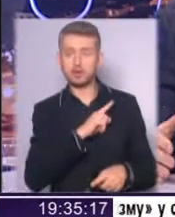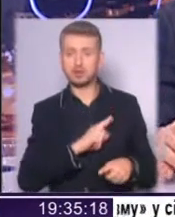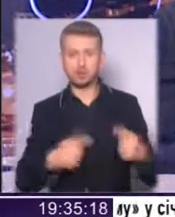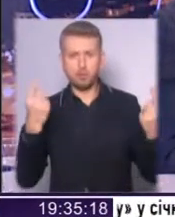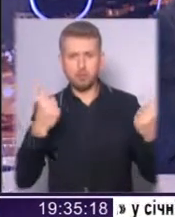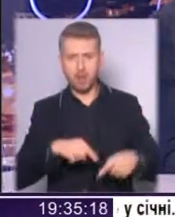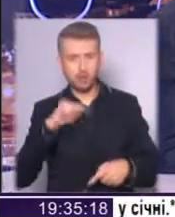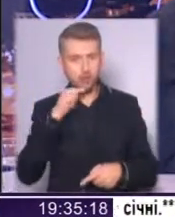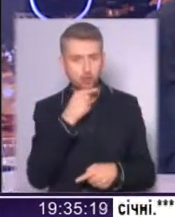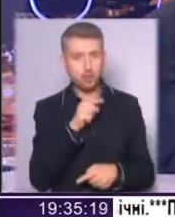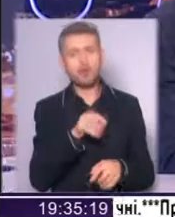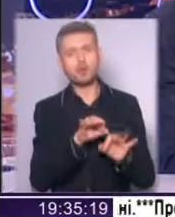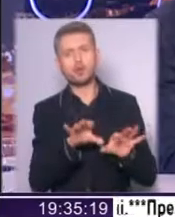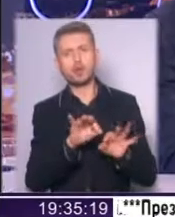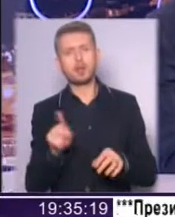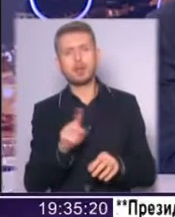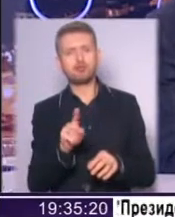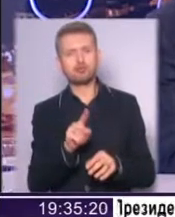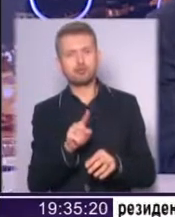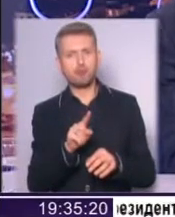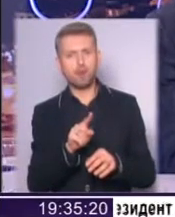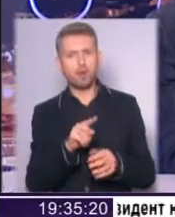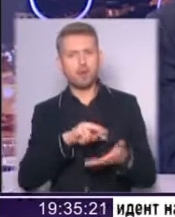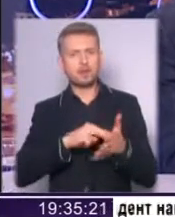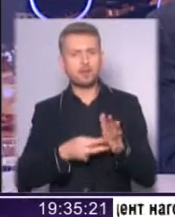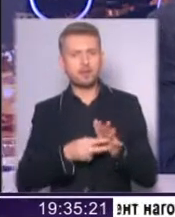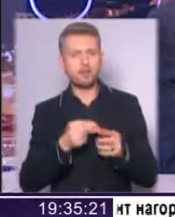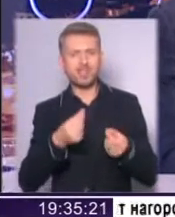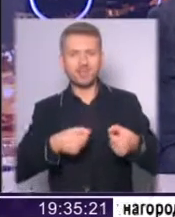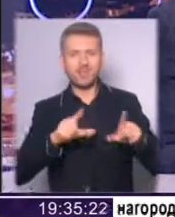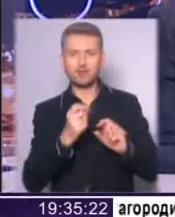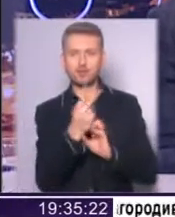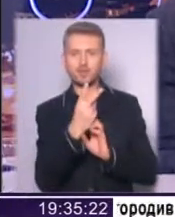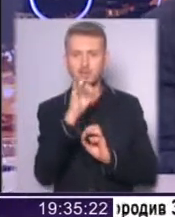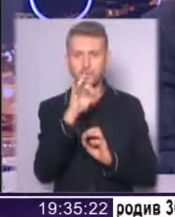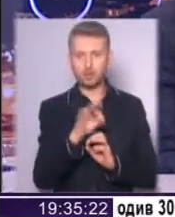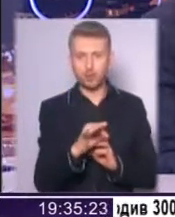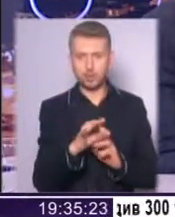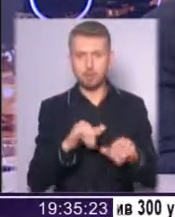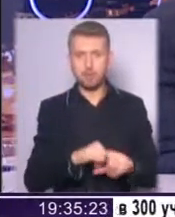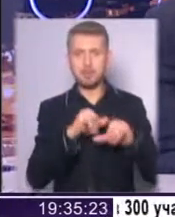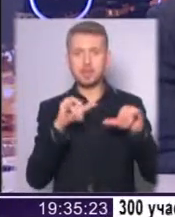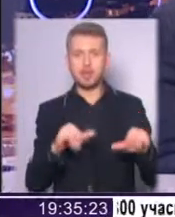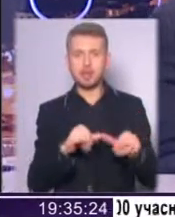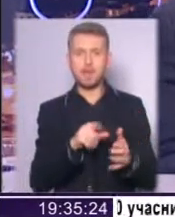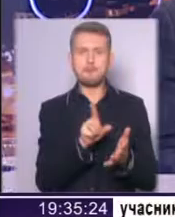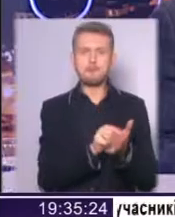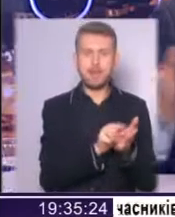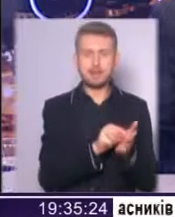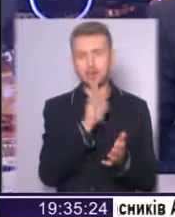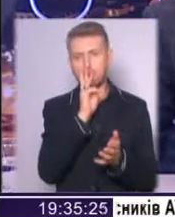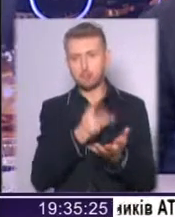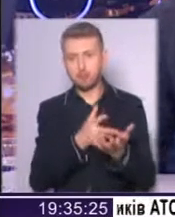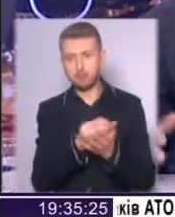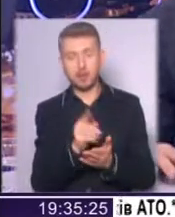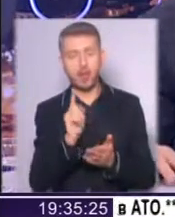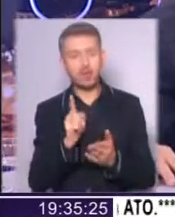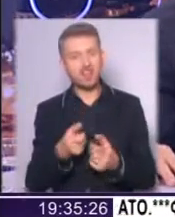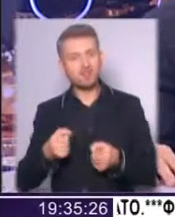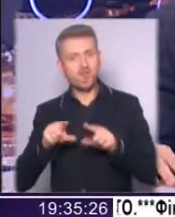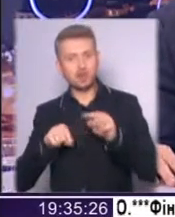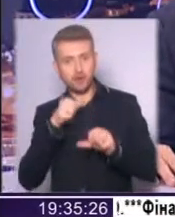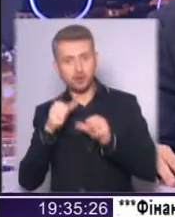займає найнижчі показники в Європі по заробітних платах, по пенсіях, по соціальному захисту, по рівню життя і